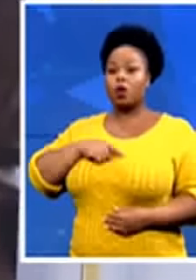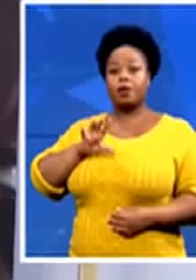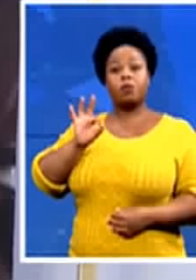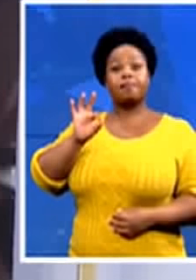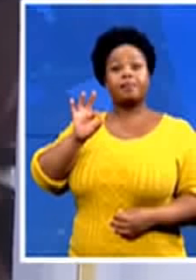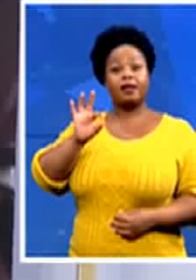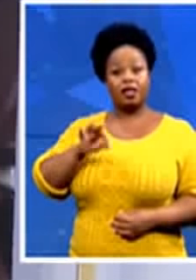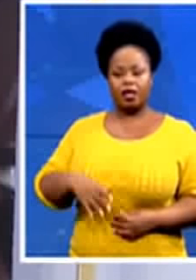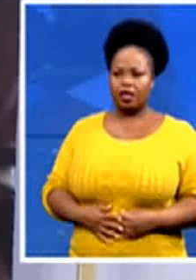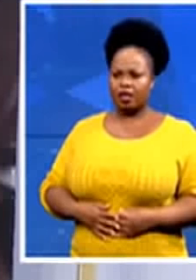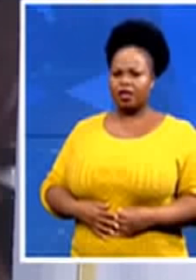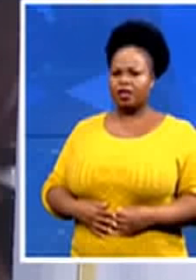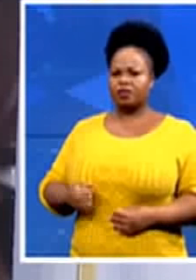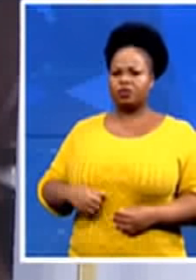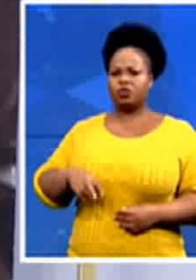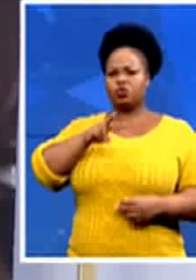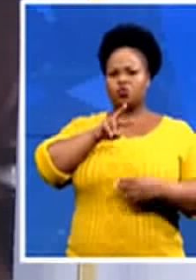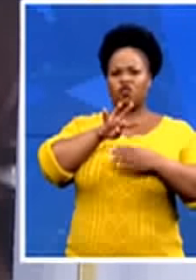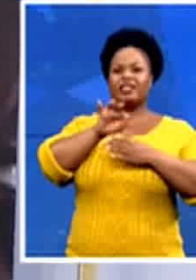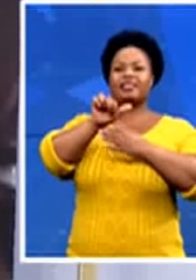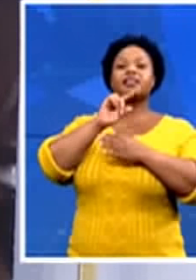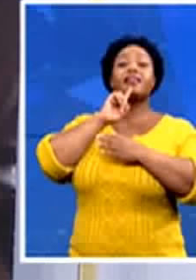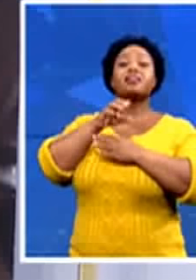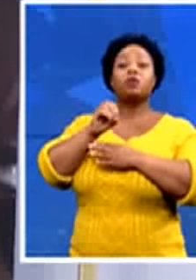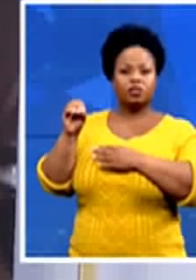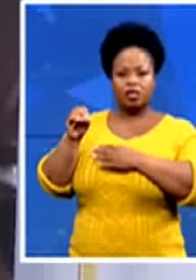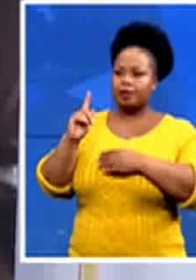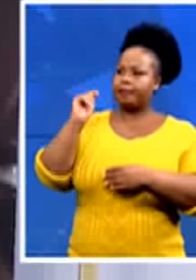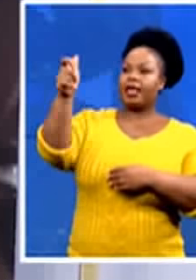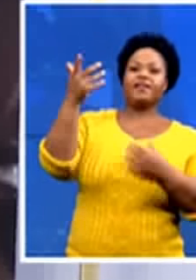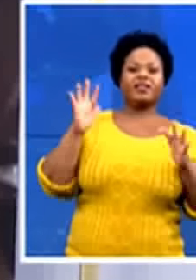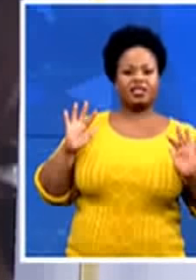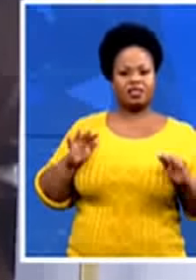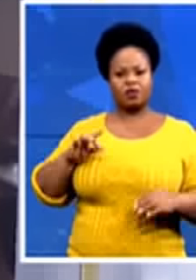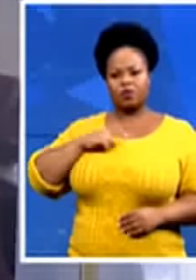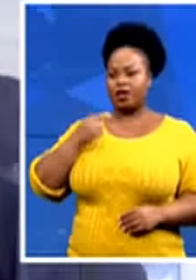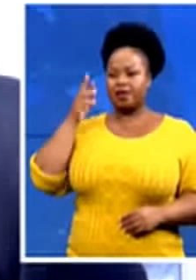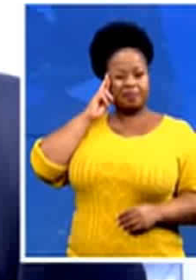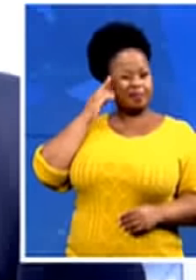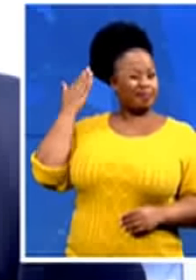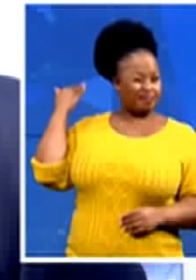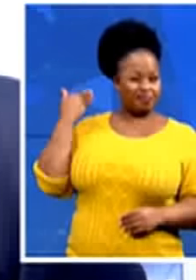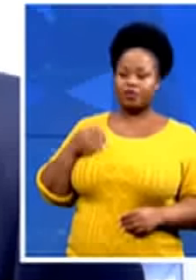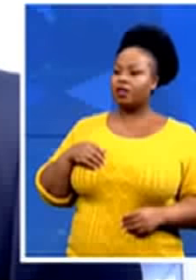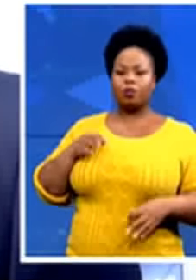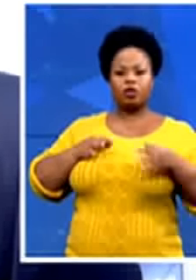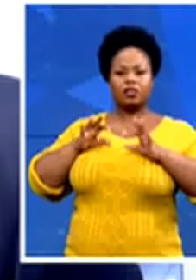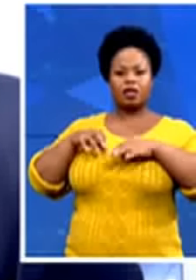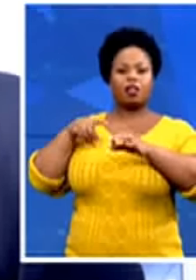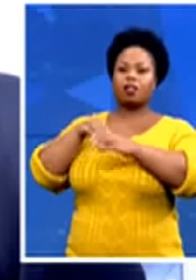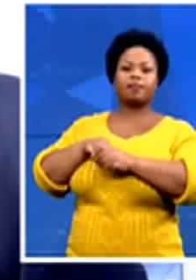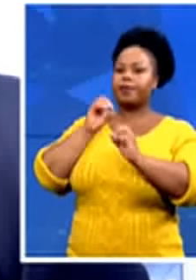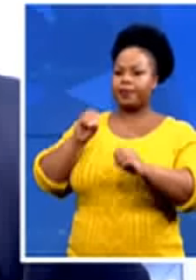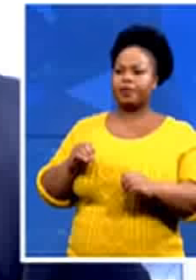346,000 ekhokhela inhlangano emalini ephokothe lakhe ngoba ekhumbula ngo-2016 asiyanga nje ngoba wayengekho manje besekhona ewufacei wethu ukuthi esokhakhasa ngayo